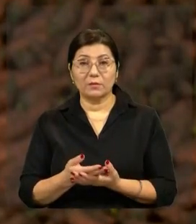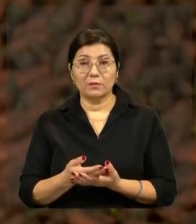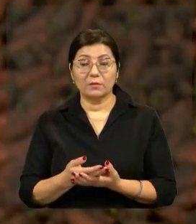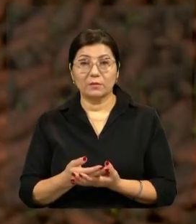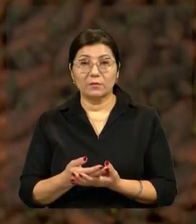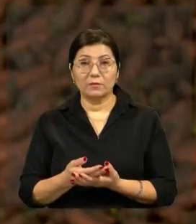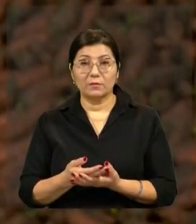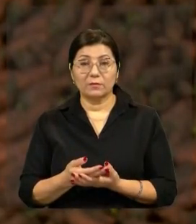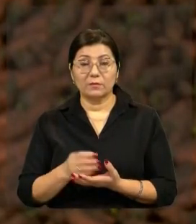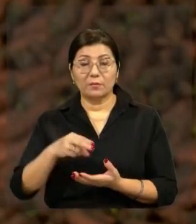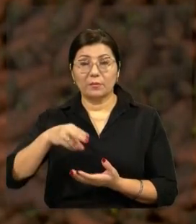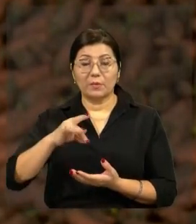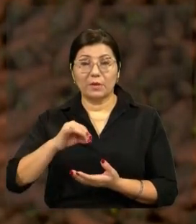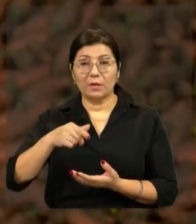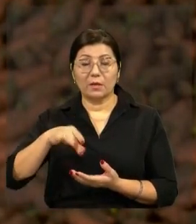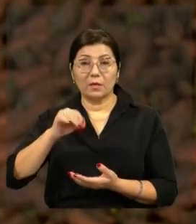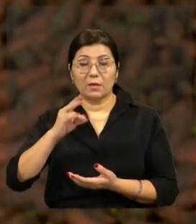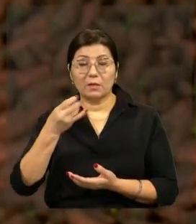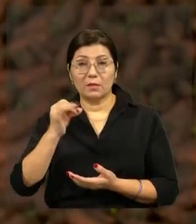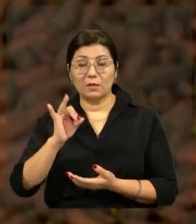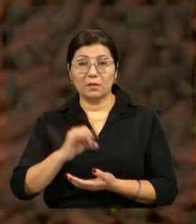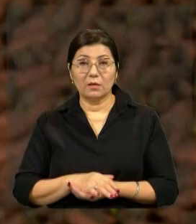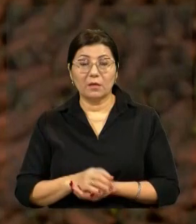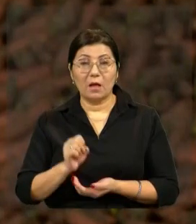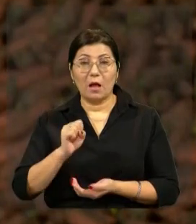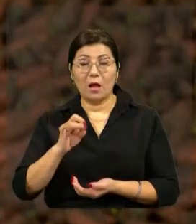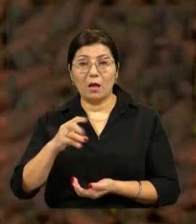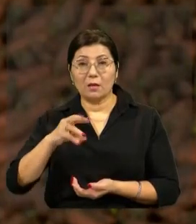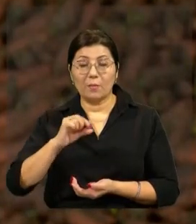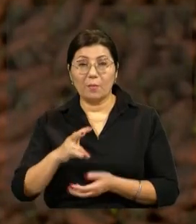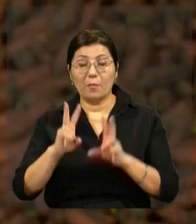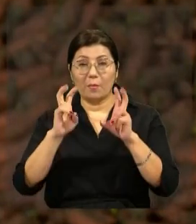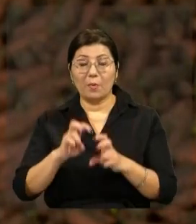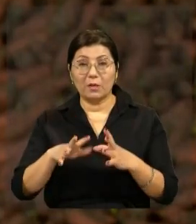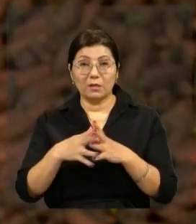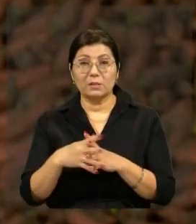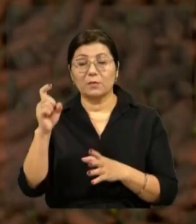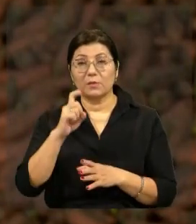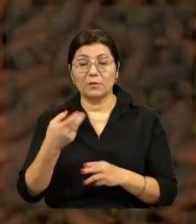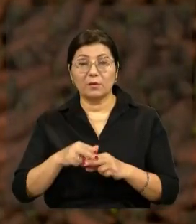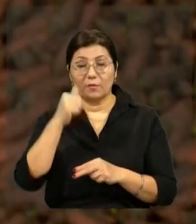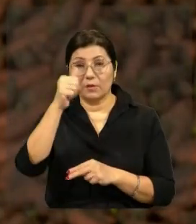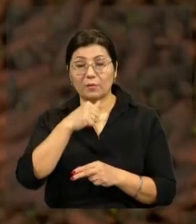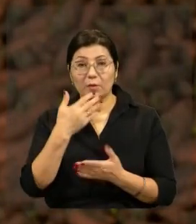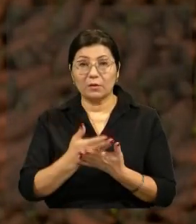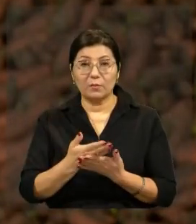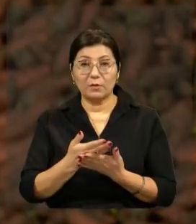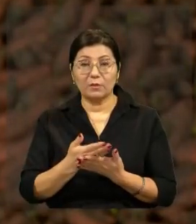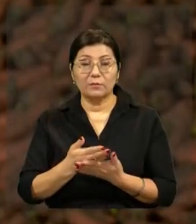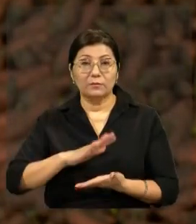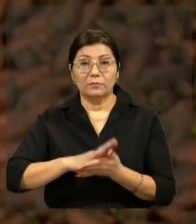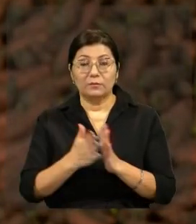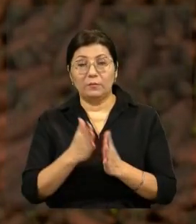СКФ «Пригородный», ТОО «Булат ЛТД» и КХ «Арман». А в этом году на закладку мы